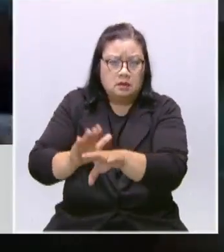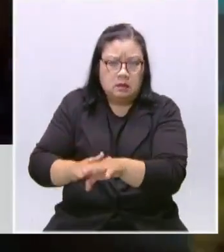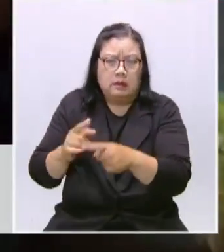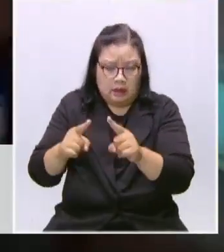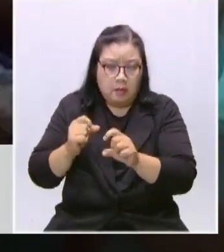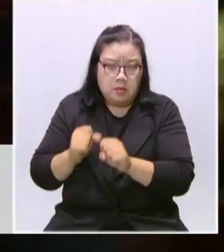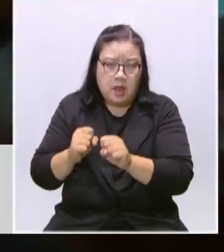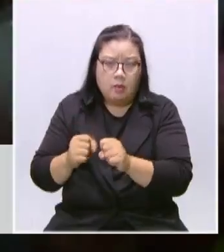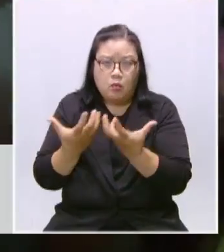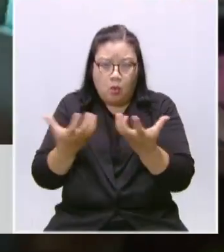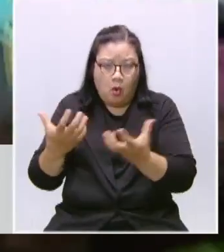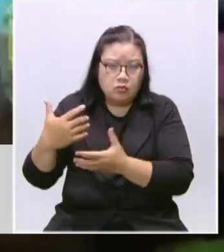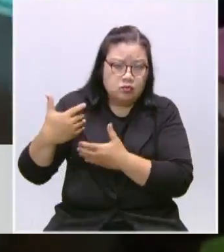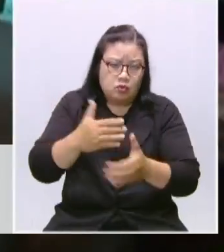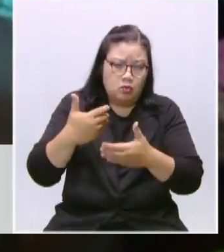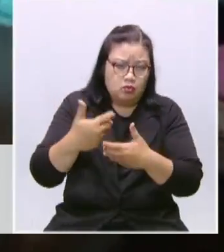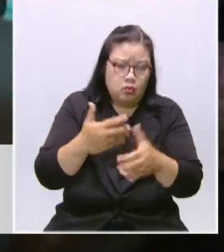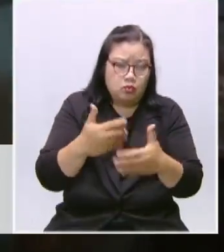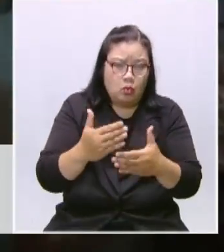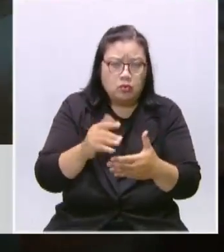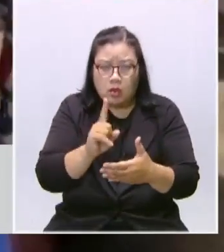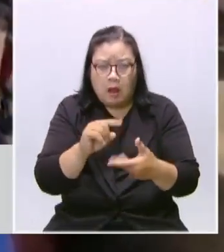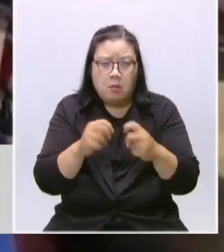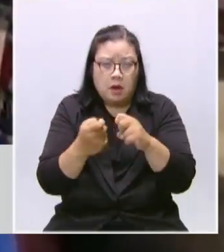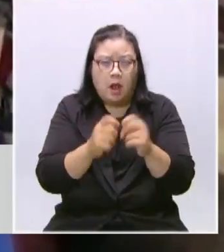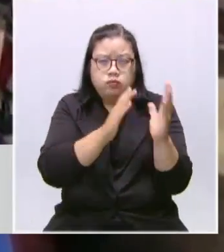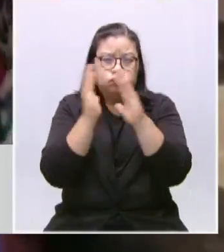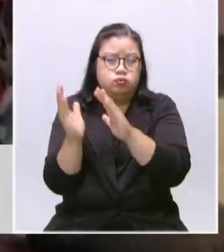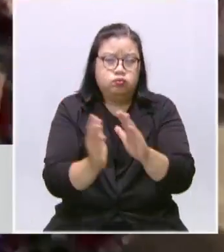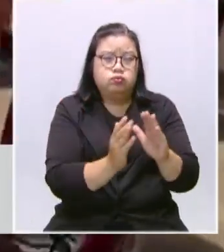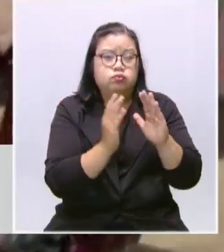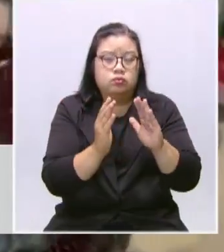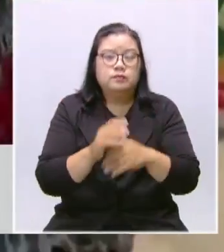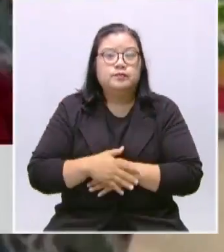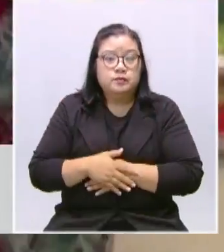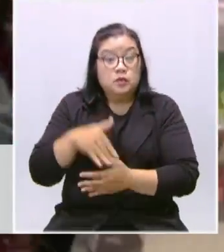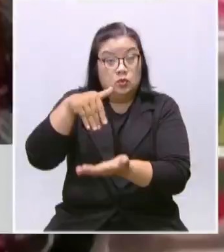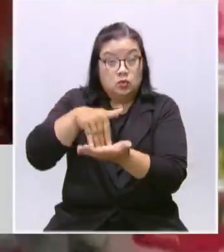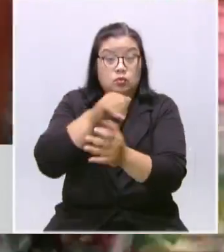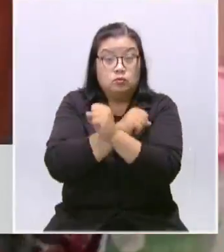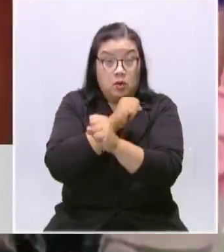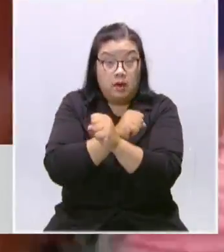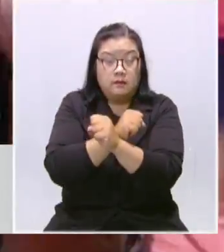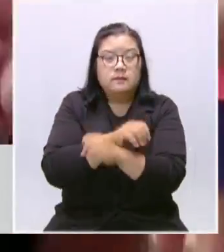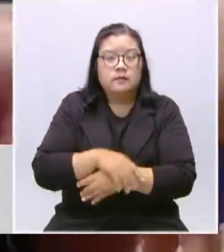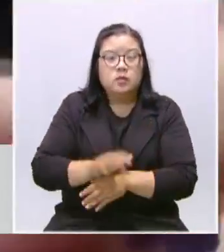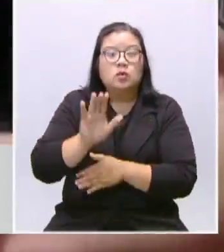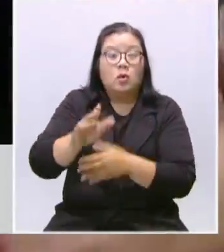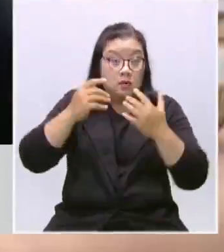อมายัพื้นที่เได้รผลกระทบกุนแรงจากภายุคสถาบัปองกันภายผลเรือนแ่งช่าติระB bleach